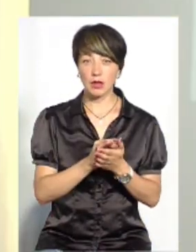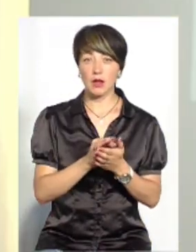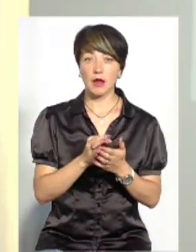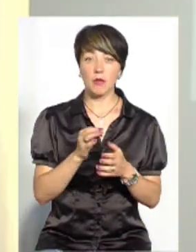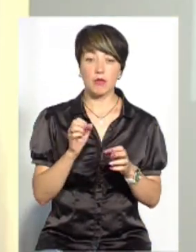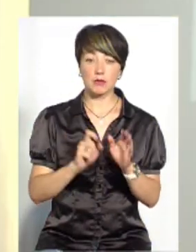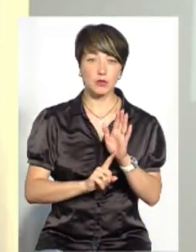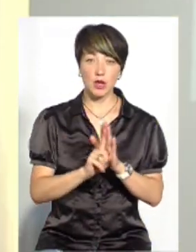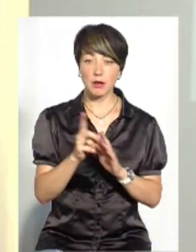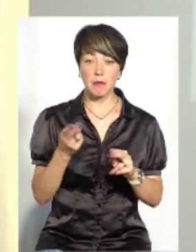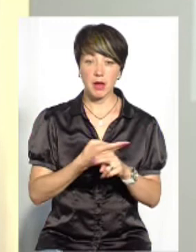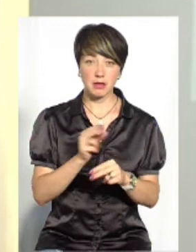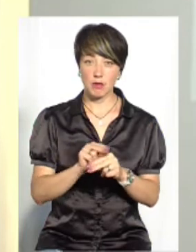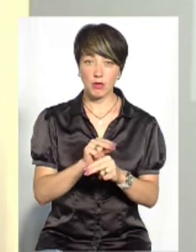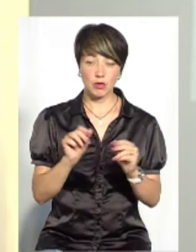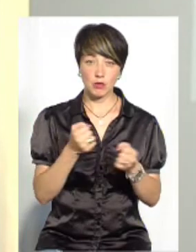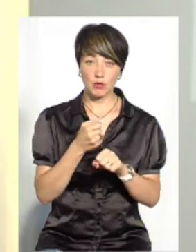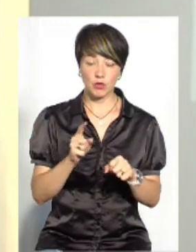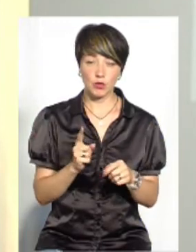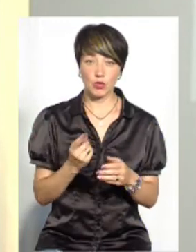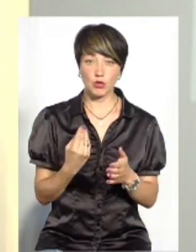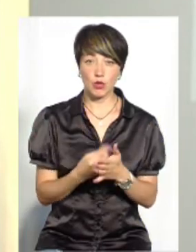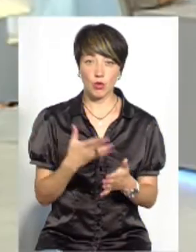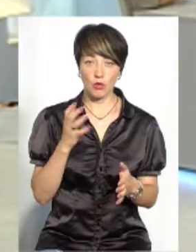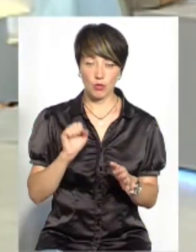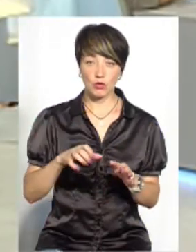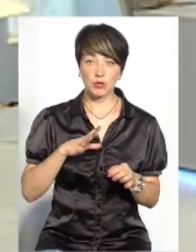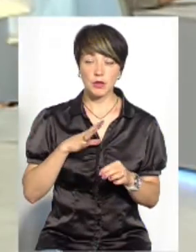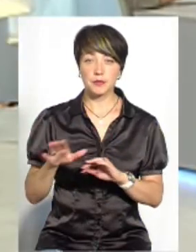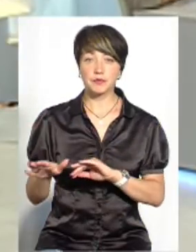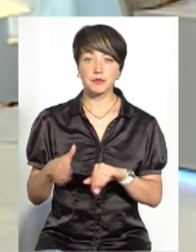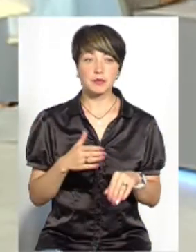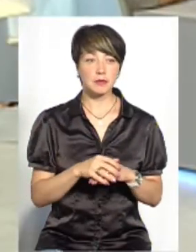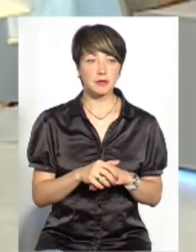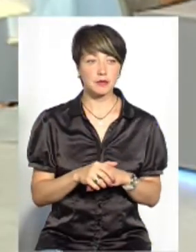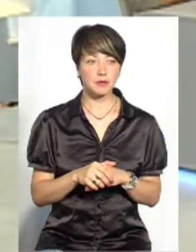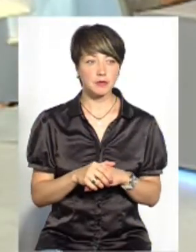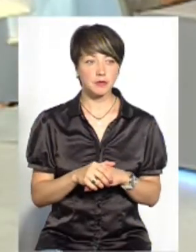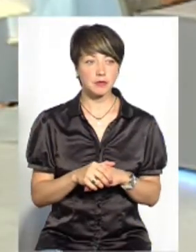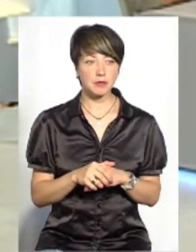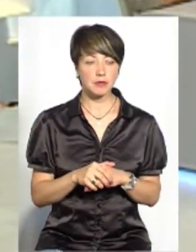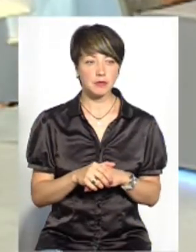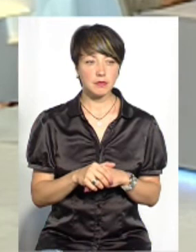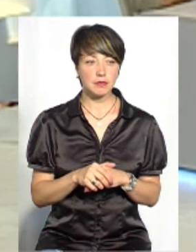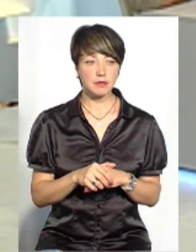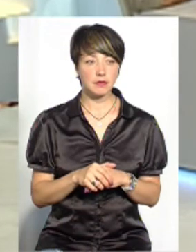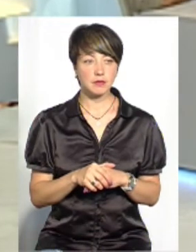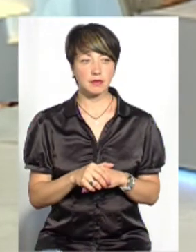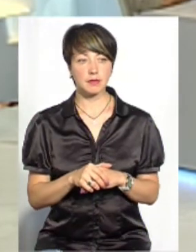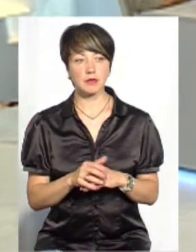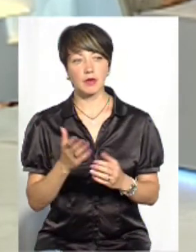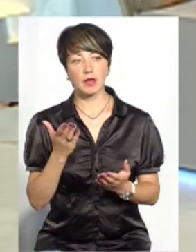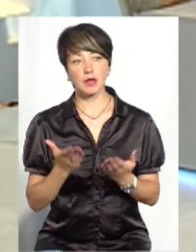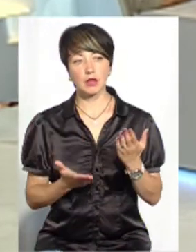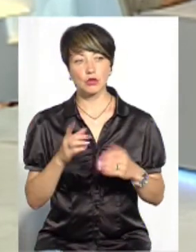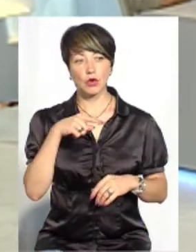обійтись. Пане Валерію, а як часто ви виявляєте порушення в області, в райцентрах, наприклад? Ну, якщо